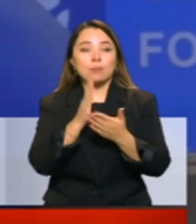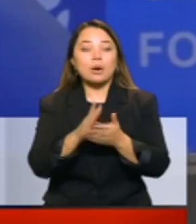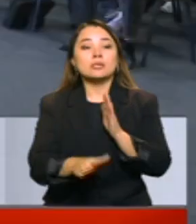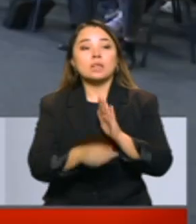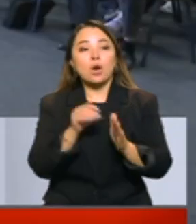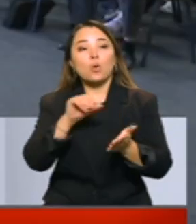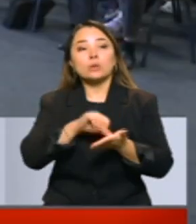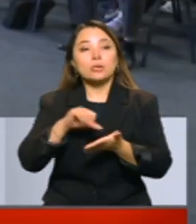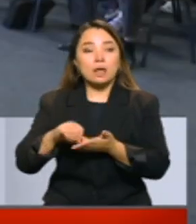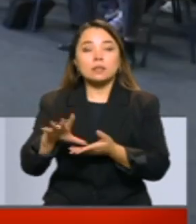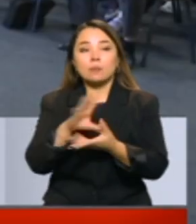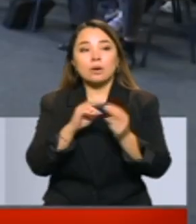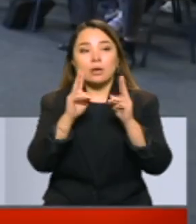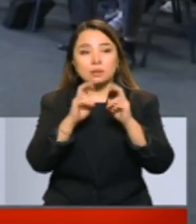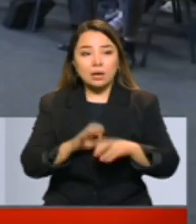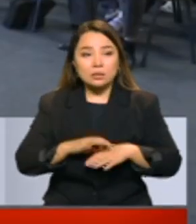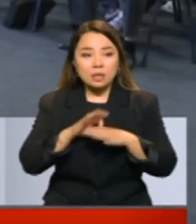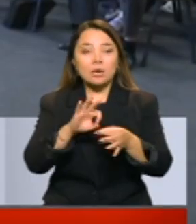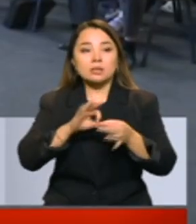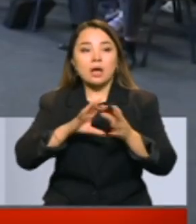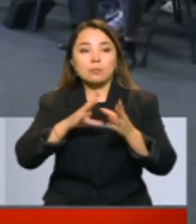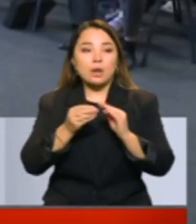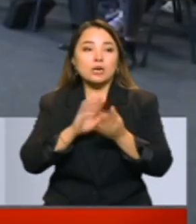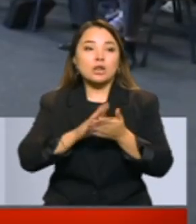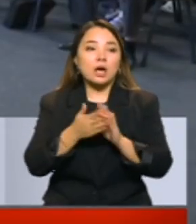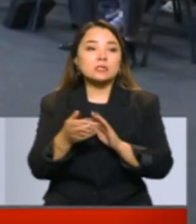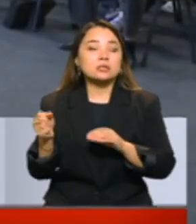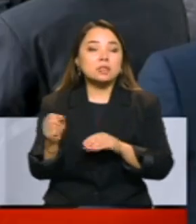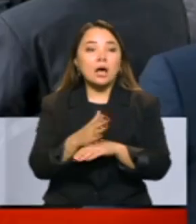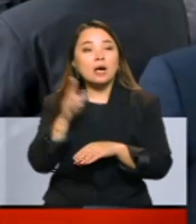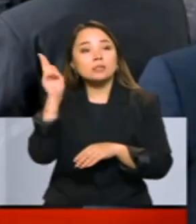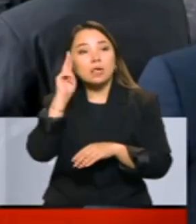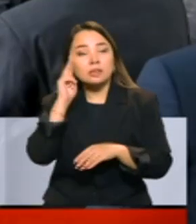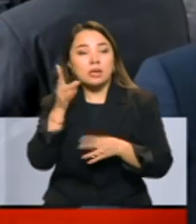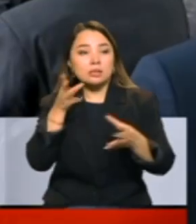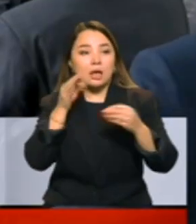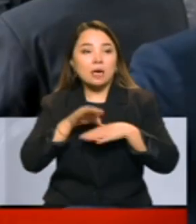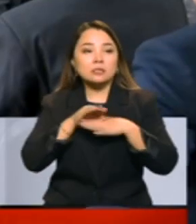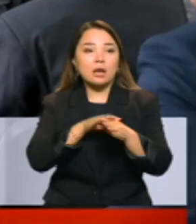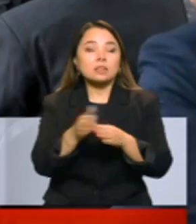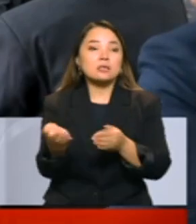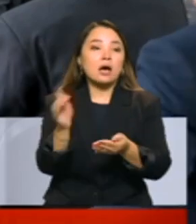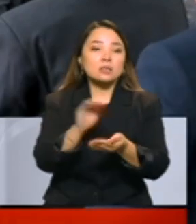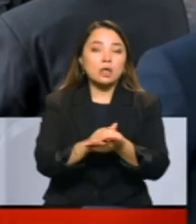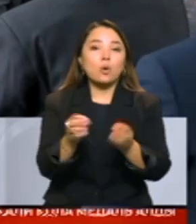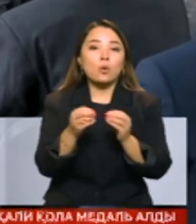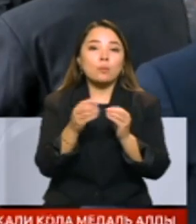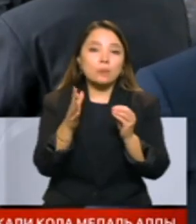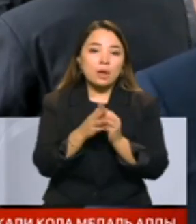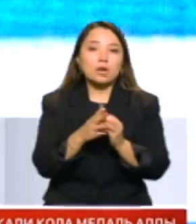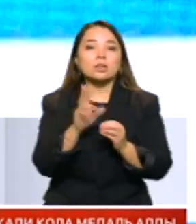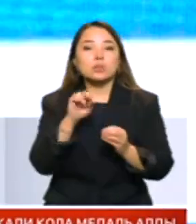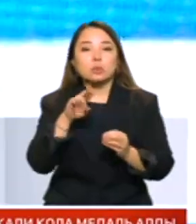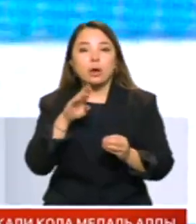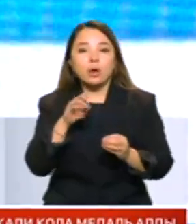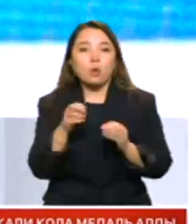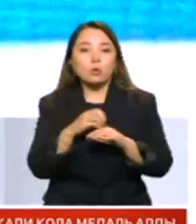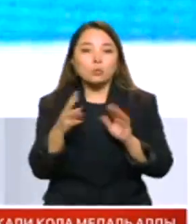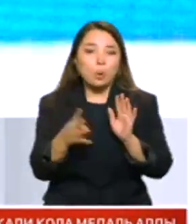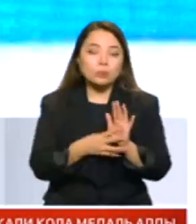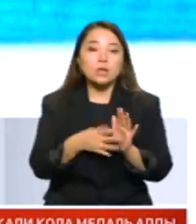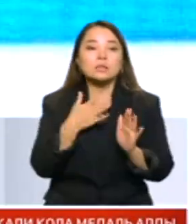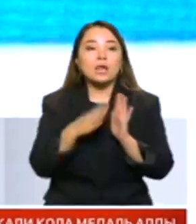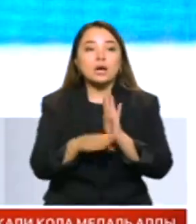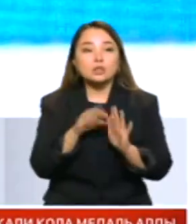сайлау учаскелерін аралап, жағдаймен жіті танысты. Сайлау өтетін Исатай ауданында 15, Қызылқоға ауданында 19 дауыс беру